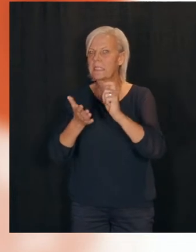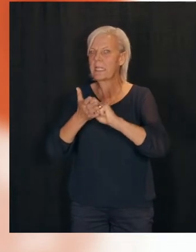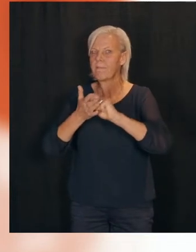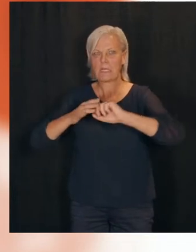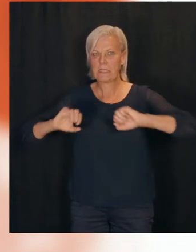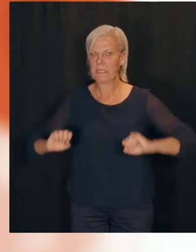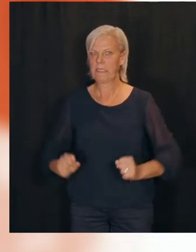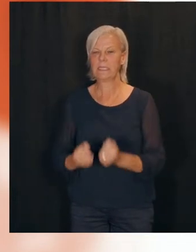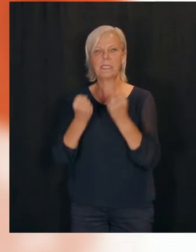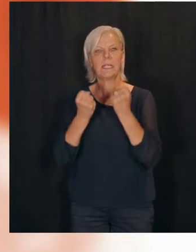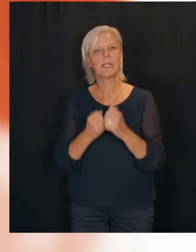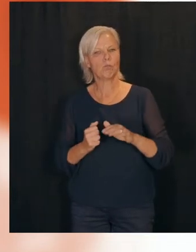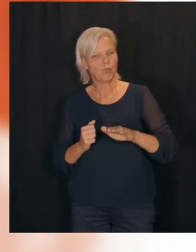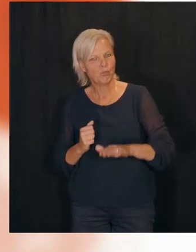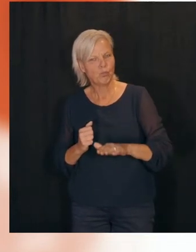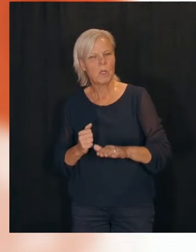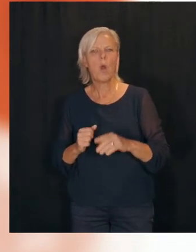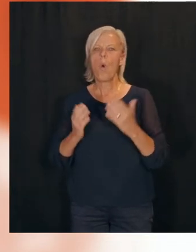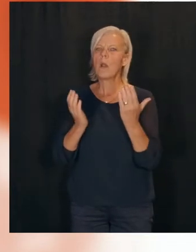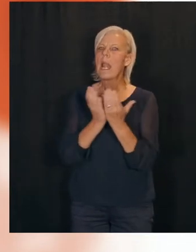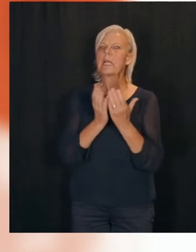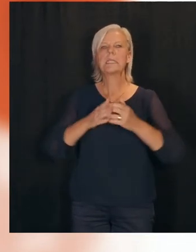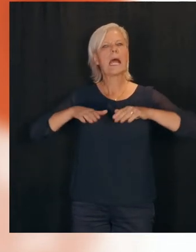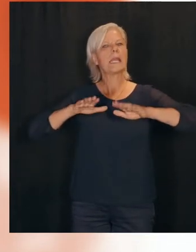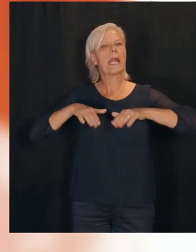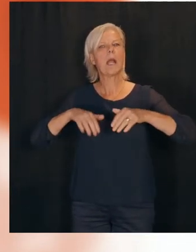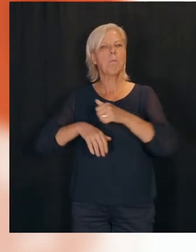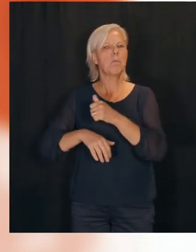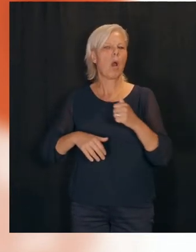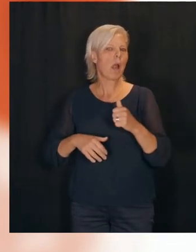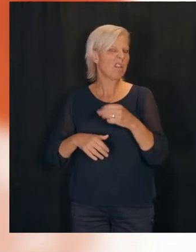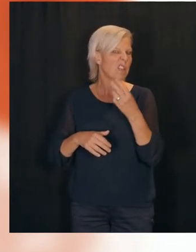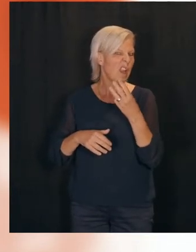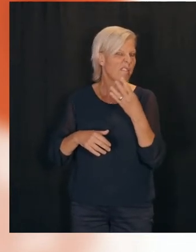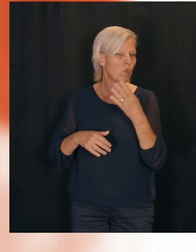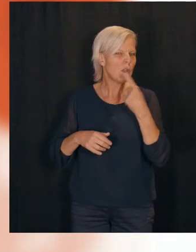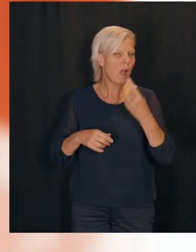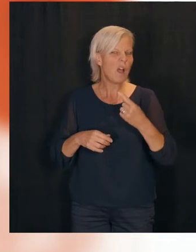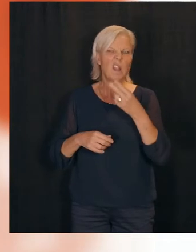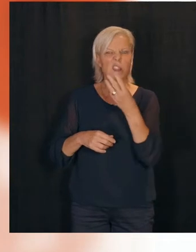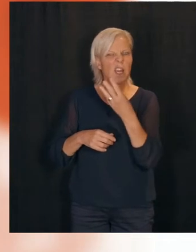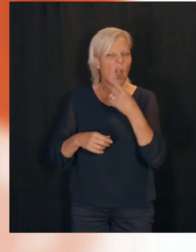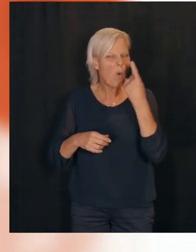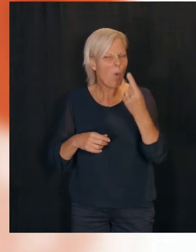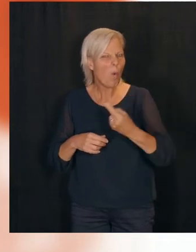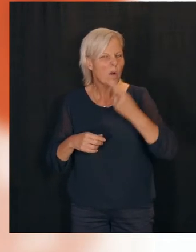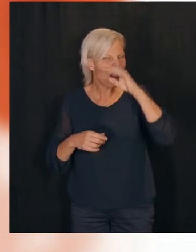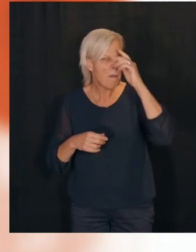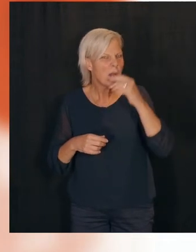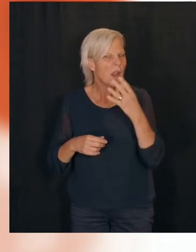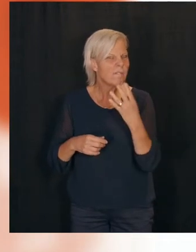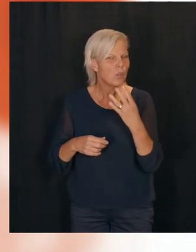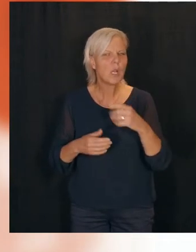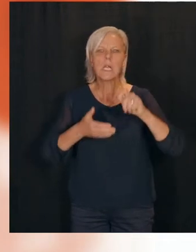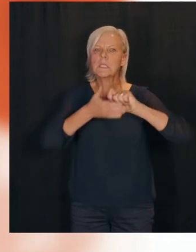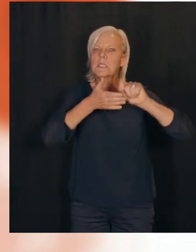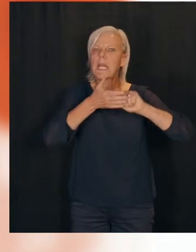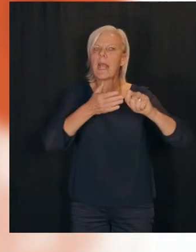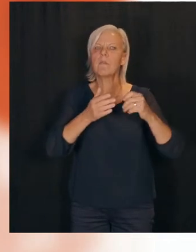tidigt. Och läste redan när hon var 3-4 år och började skriva egna berättelser när hon var 5-6 år någonting.